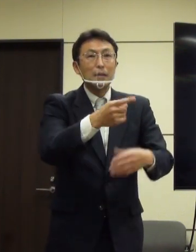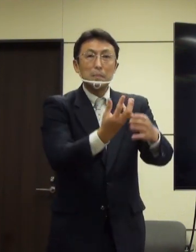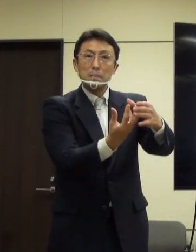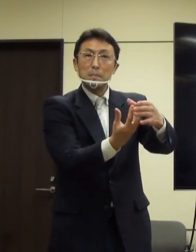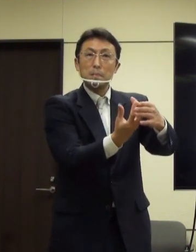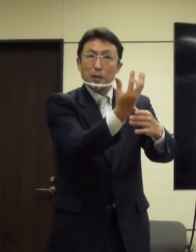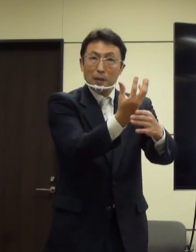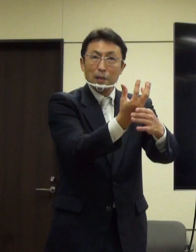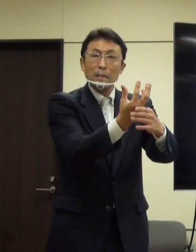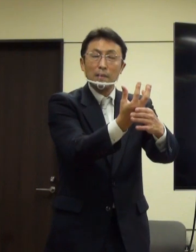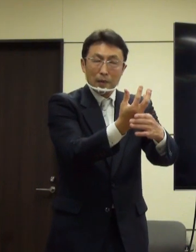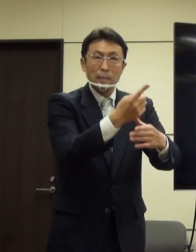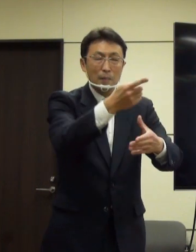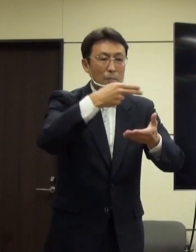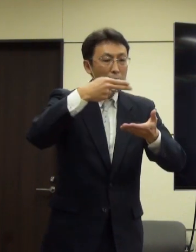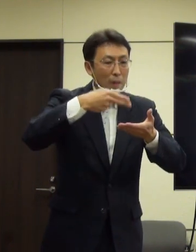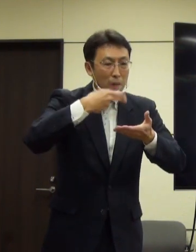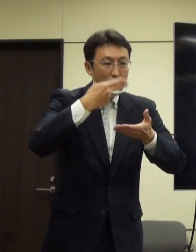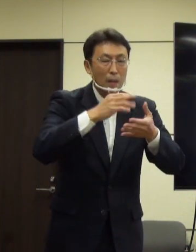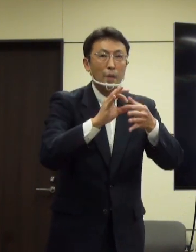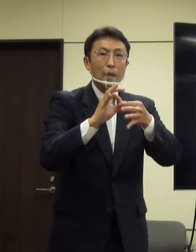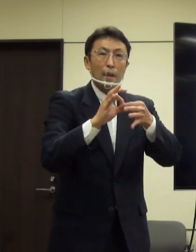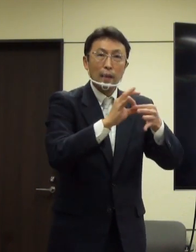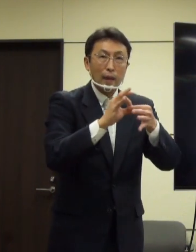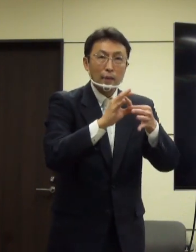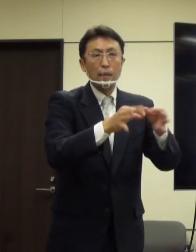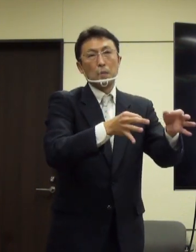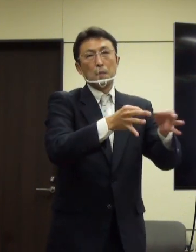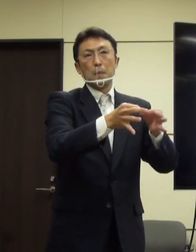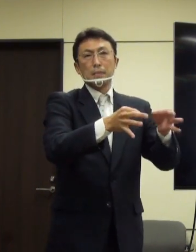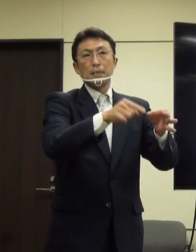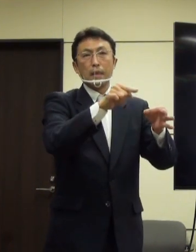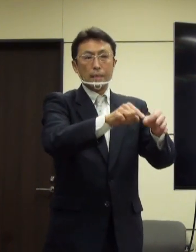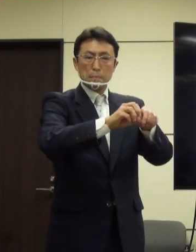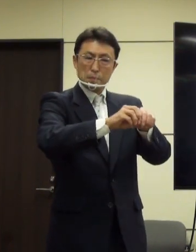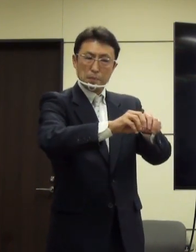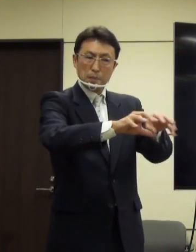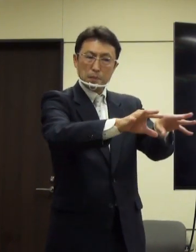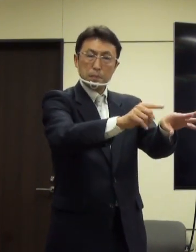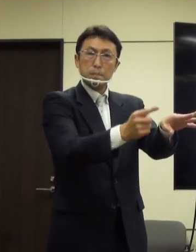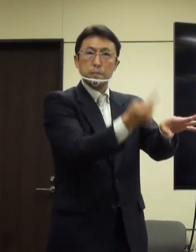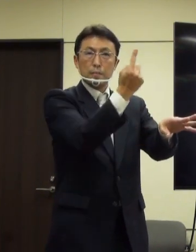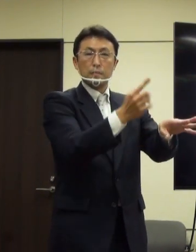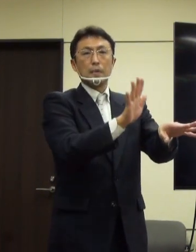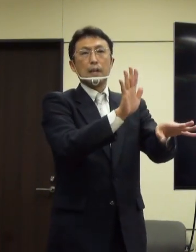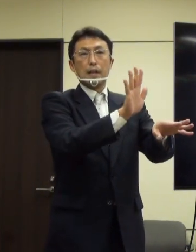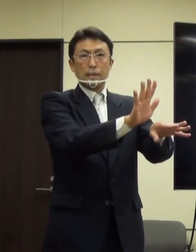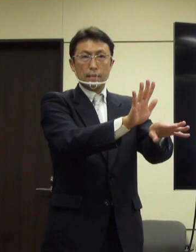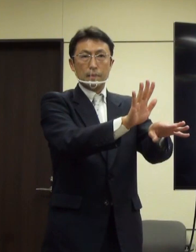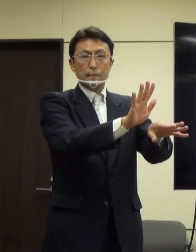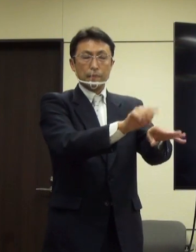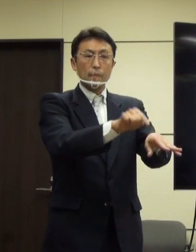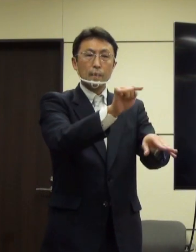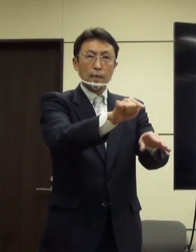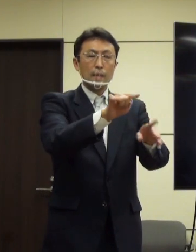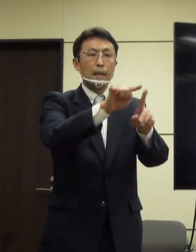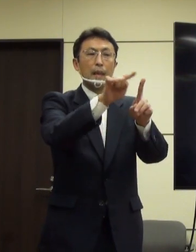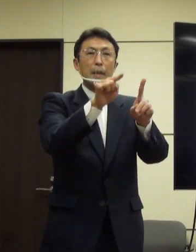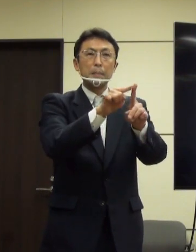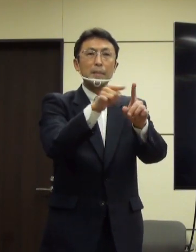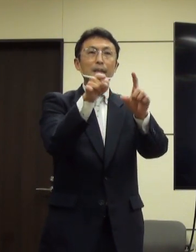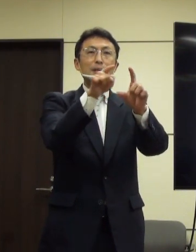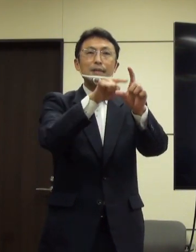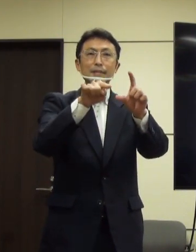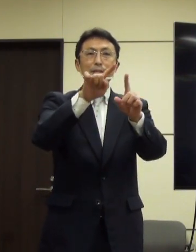飲食店関係で幹線雷ましたそのために飲食店向けの pcr 検査をこれまでに